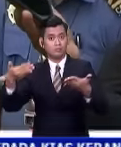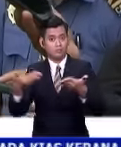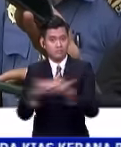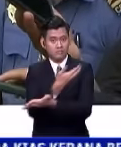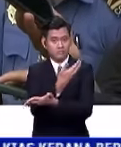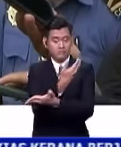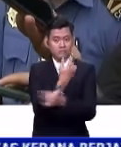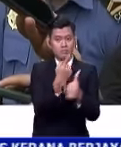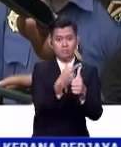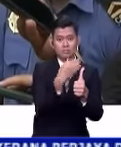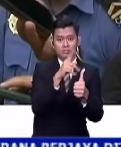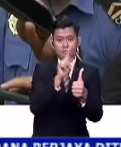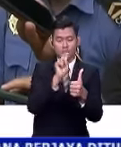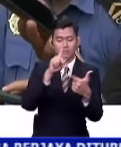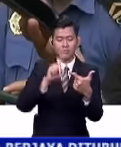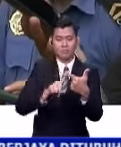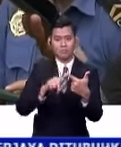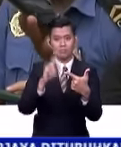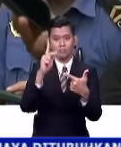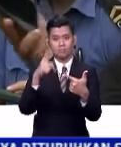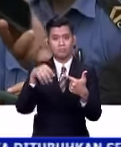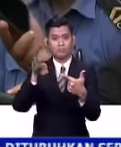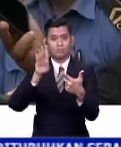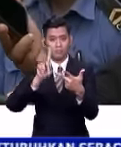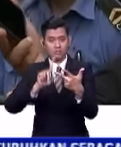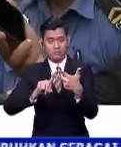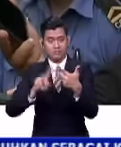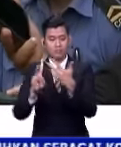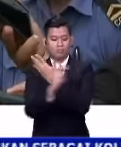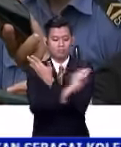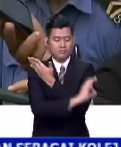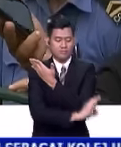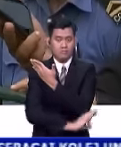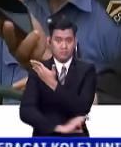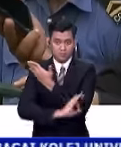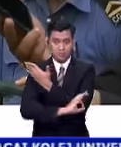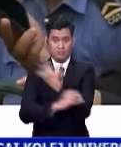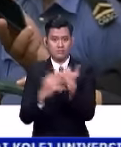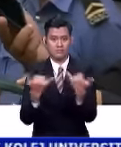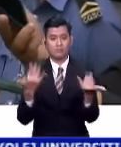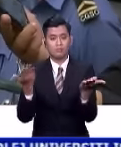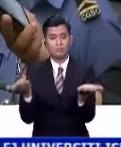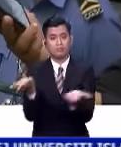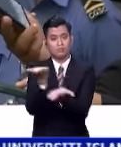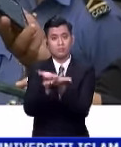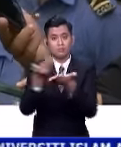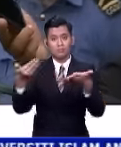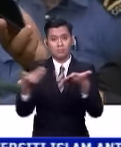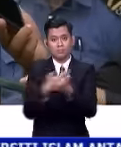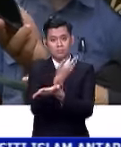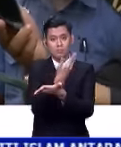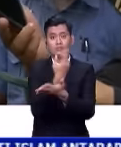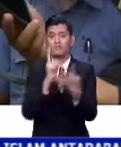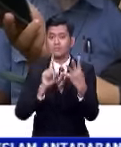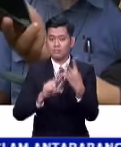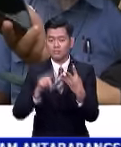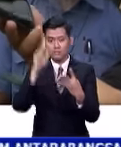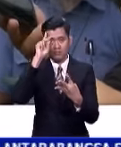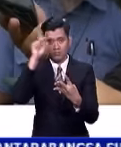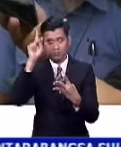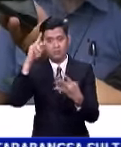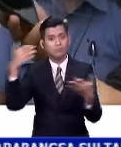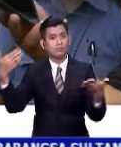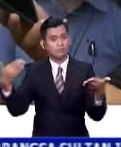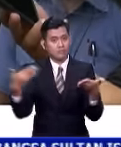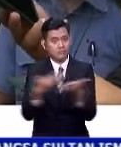batas, dan ada permintaan di Negeri Sembilan dan ada beberapa negeri, Kelantan dan sebagainya. Jadi kita